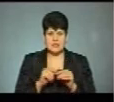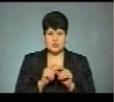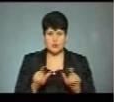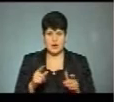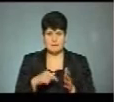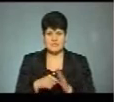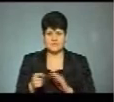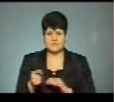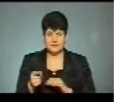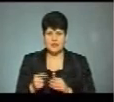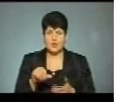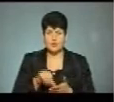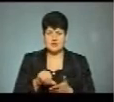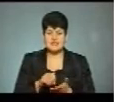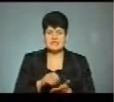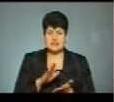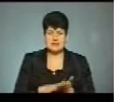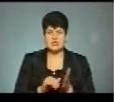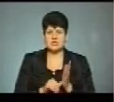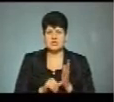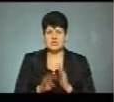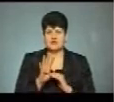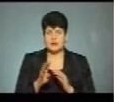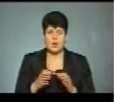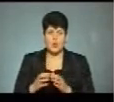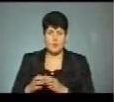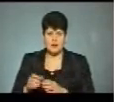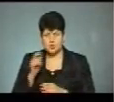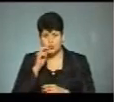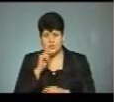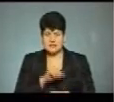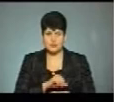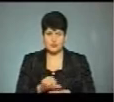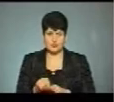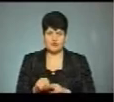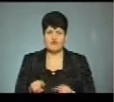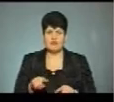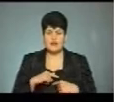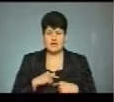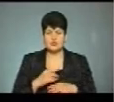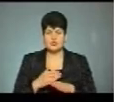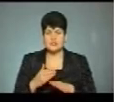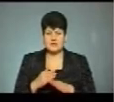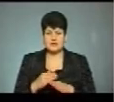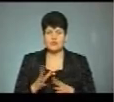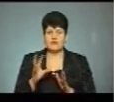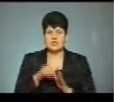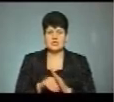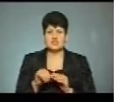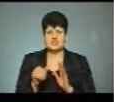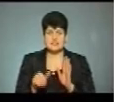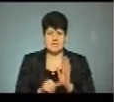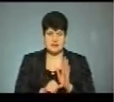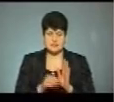міста. До участі в турнірі зареєструвалися 64 команди з України та з-за кордону. До фінальної частини турніру увійшли 16,